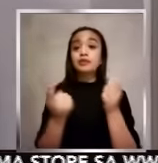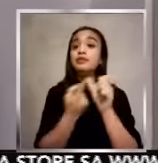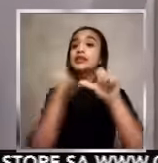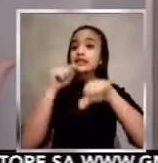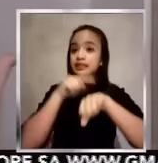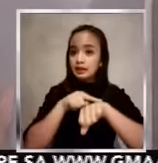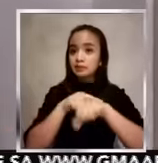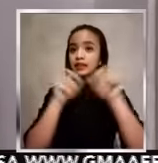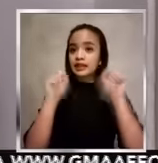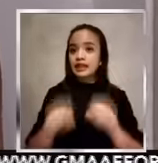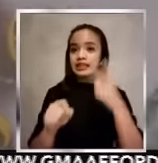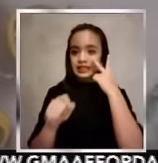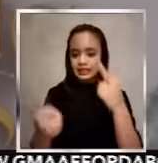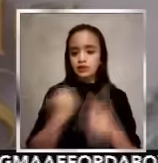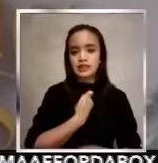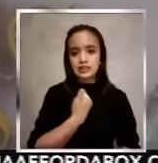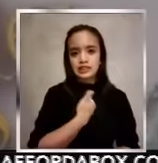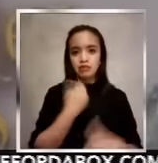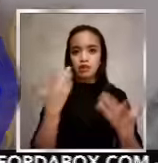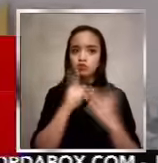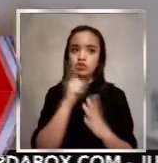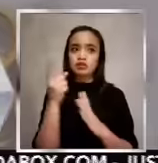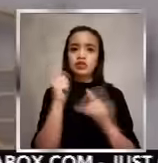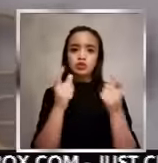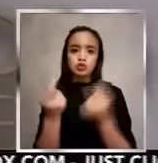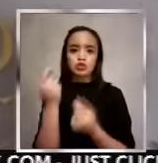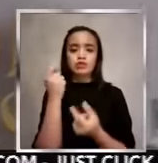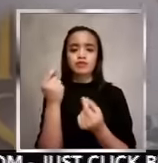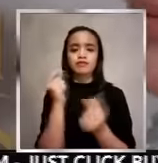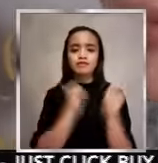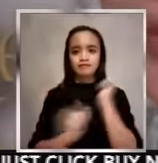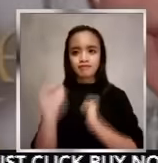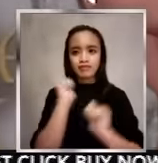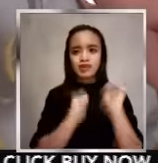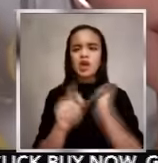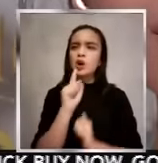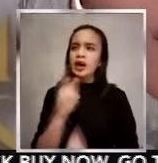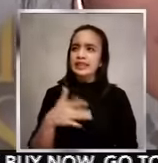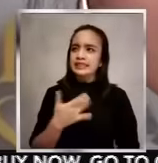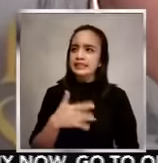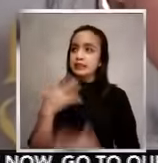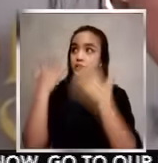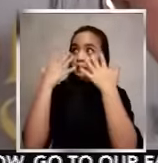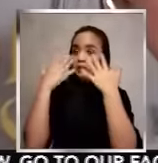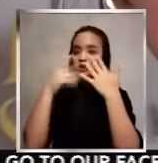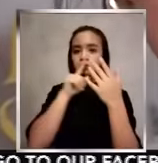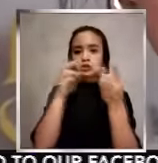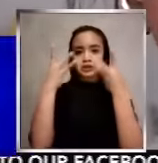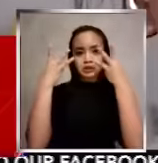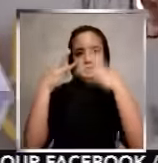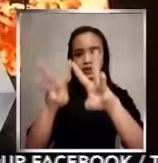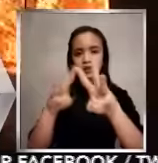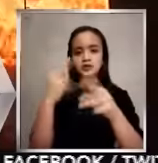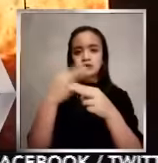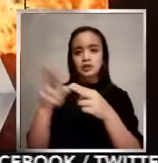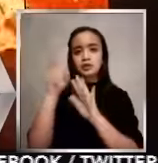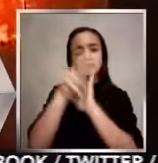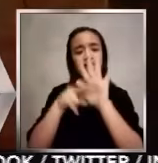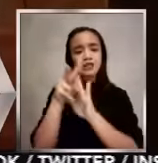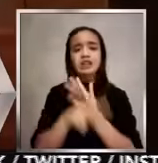yung sarili namin in character I very nung napanood ko talaga yung clip kasi